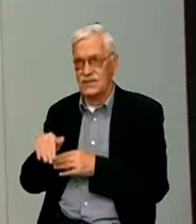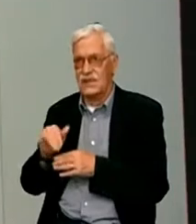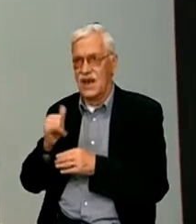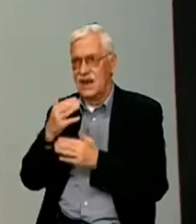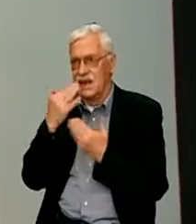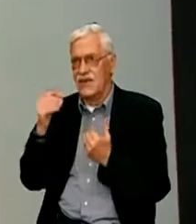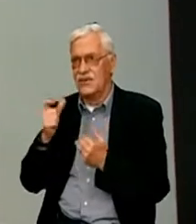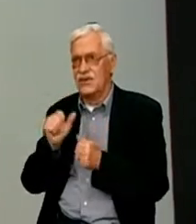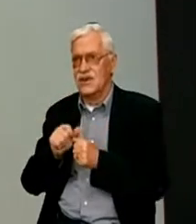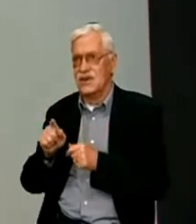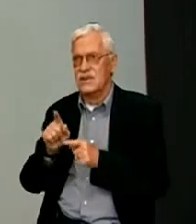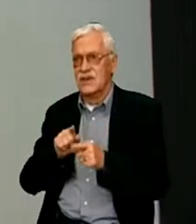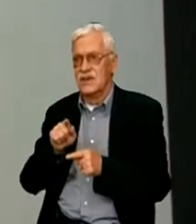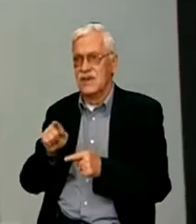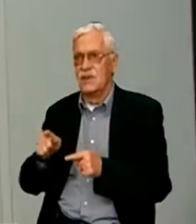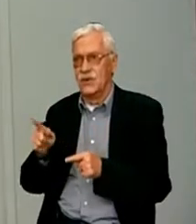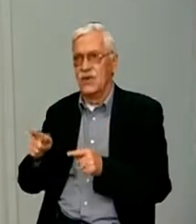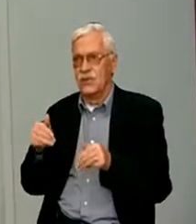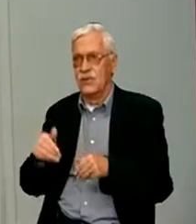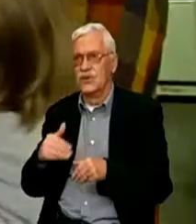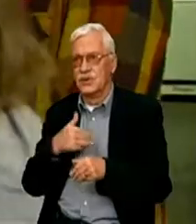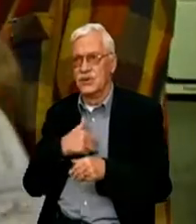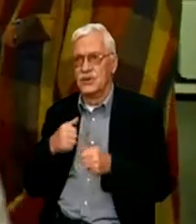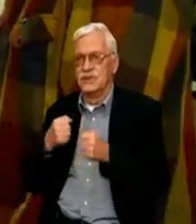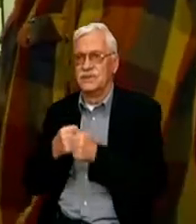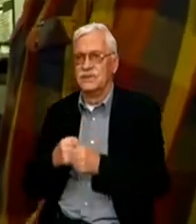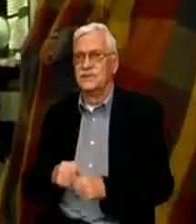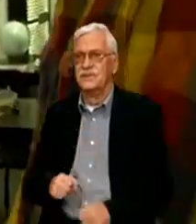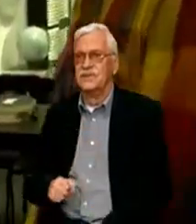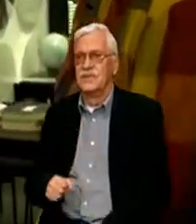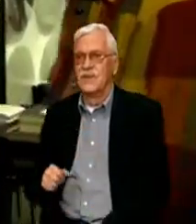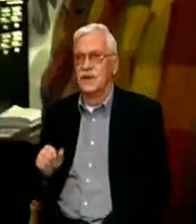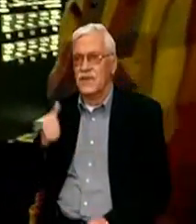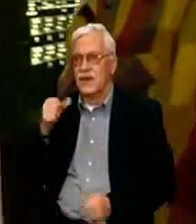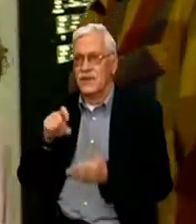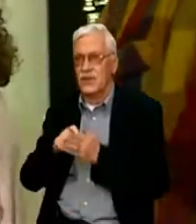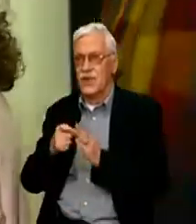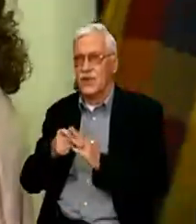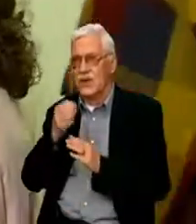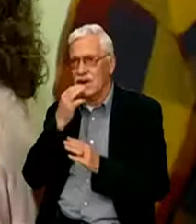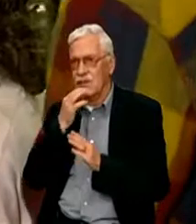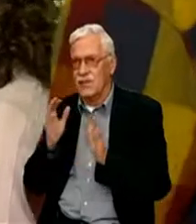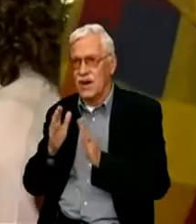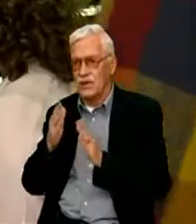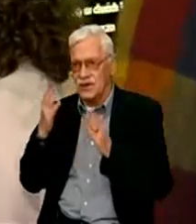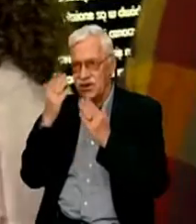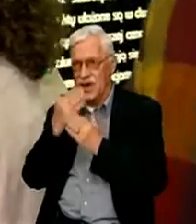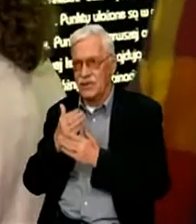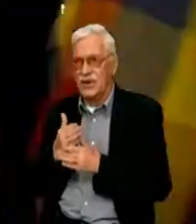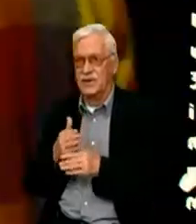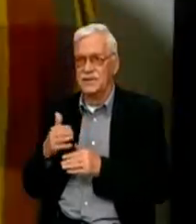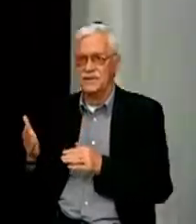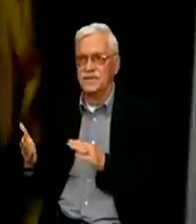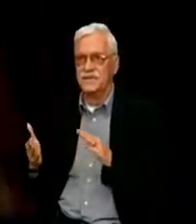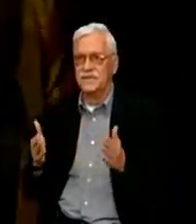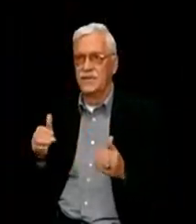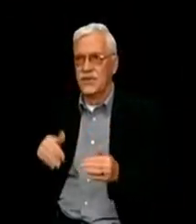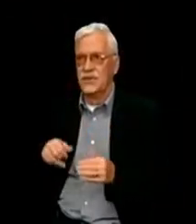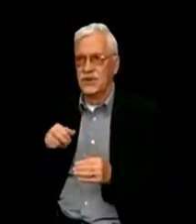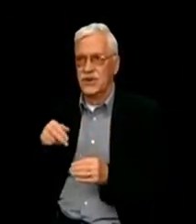Państwo, co jest przed Wami, no to mamy problem. Pierwsze pomieszczenie malutkie, ciemniutkie. Prawa, lewa, tam są ściany, możecie sobie